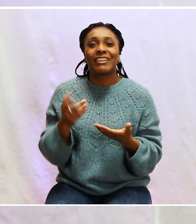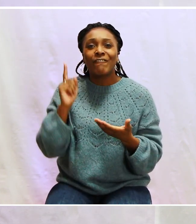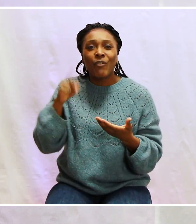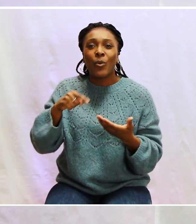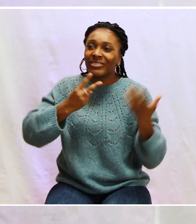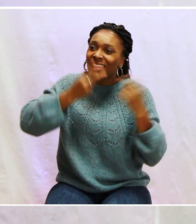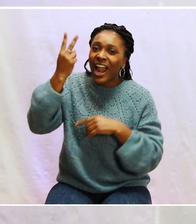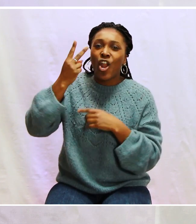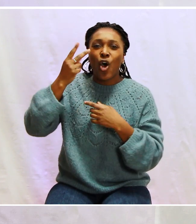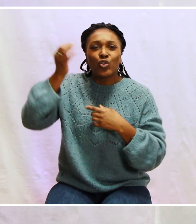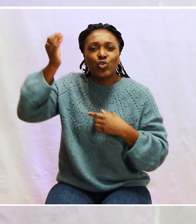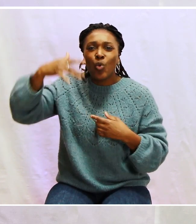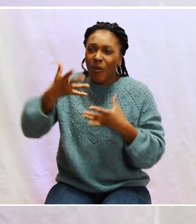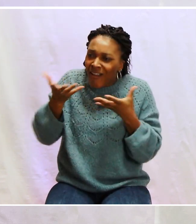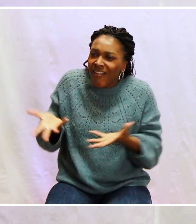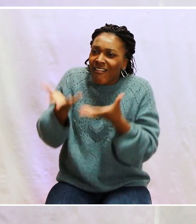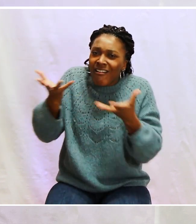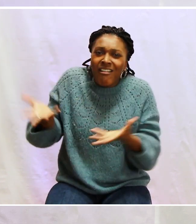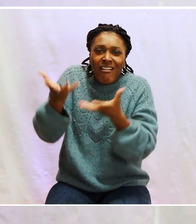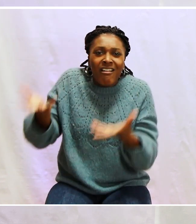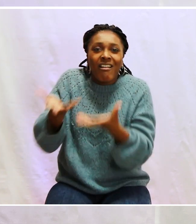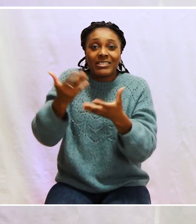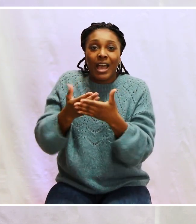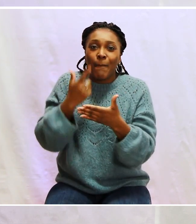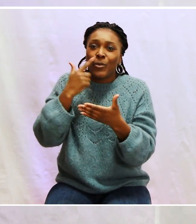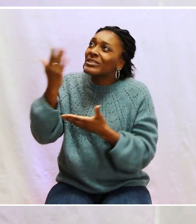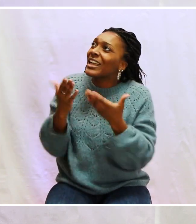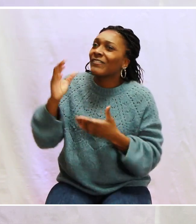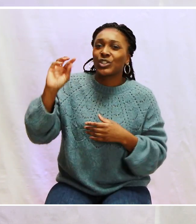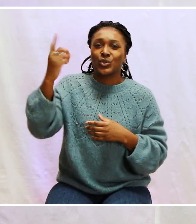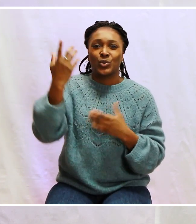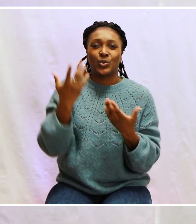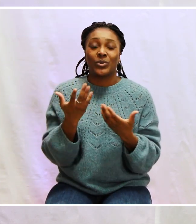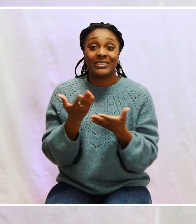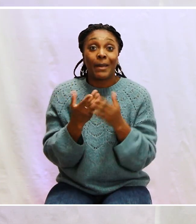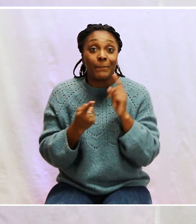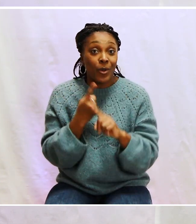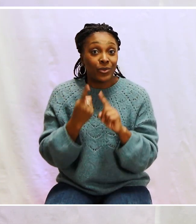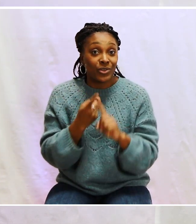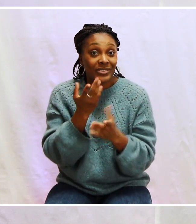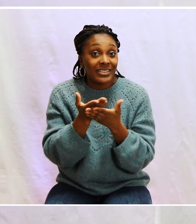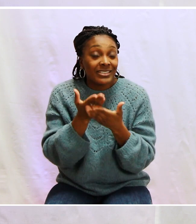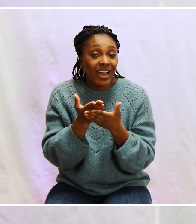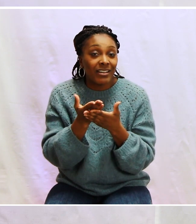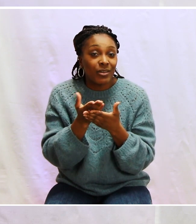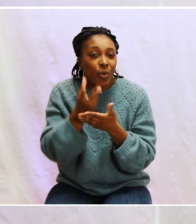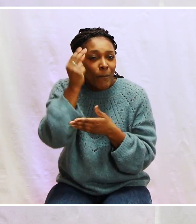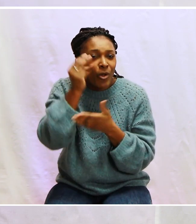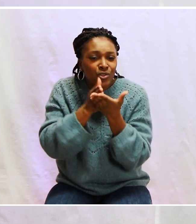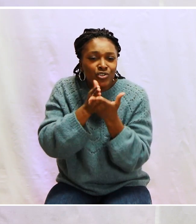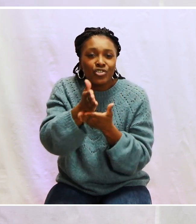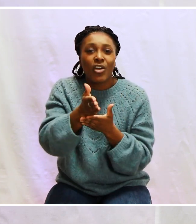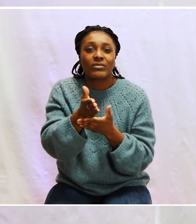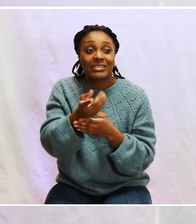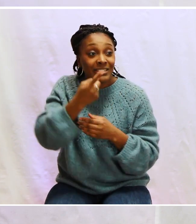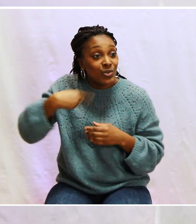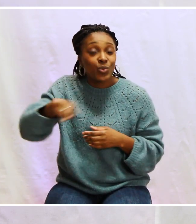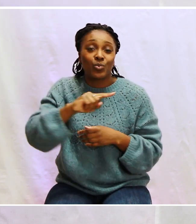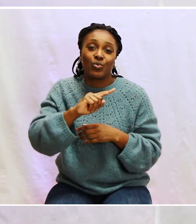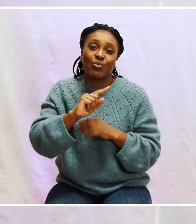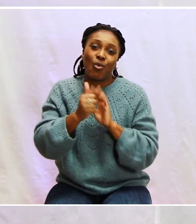talents, et ça va être un moteur pour l'œuvre de Dieu partout où la personne va être. Et ça fait partie de